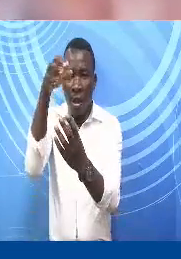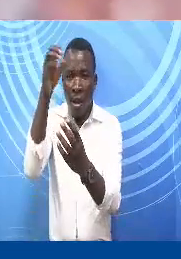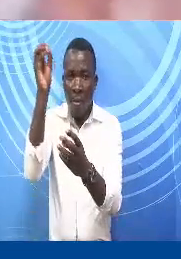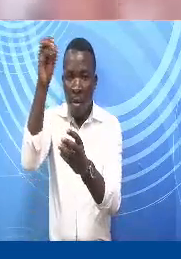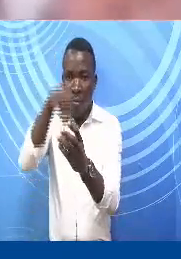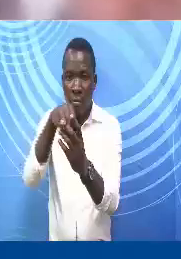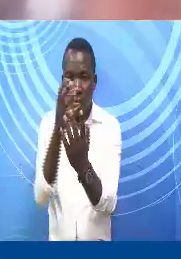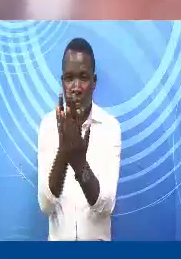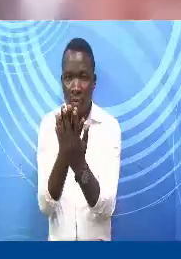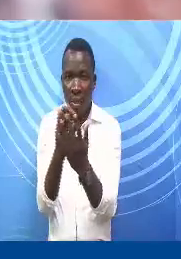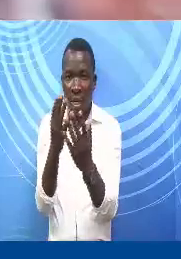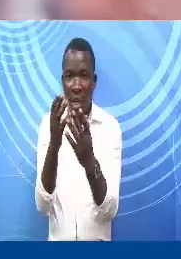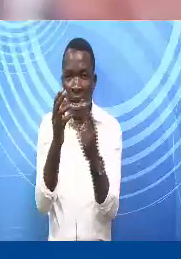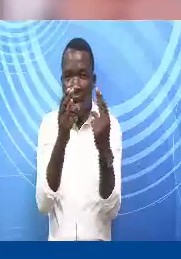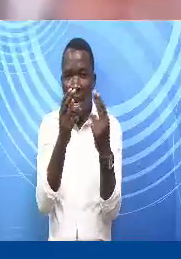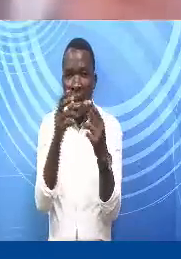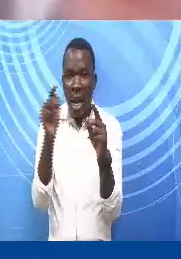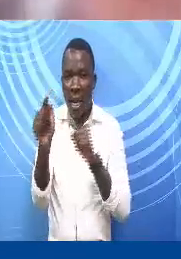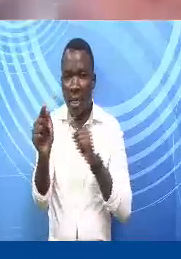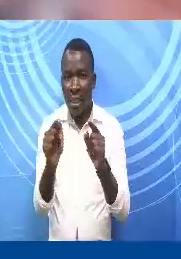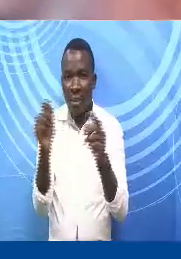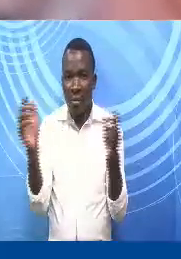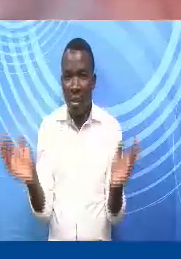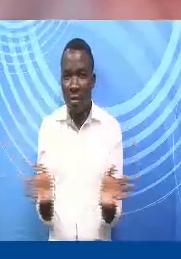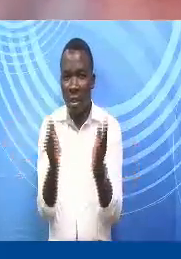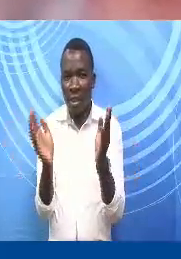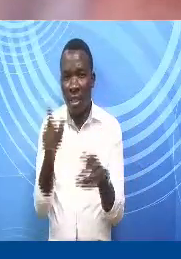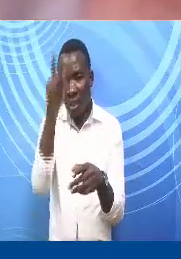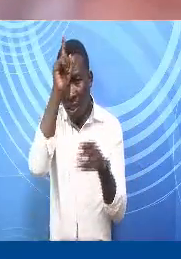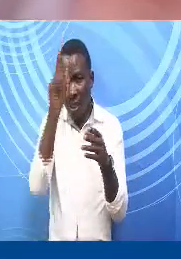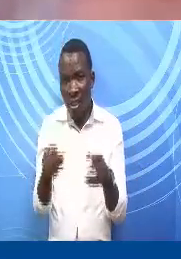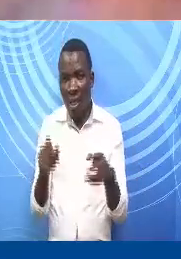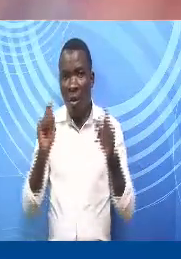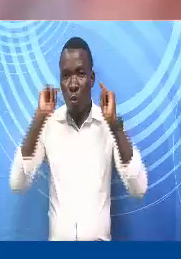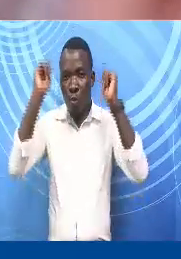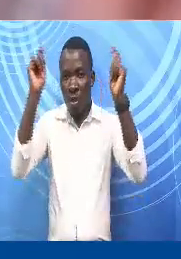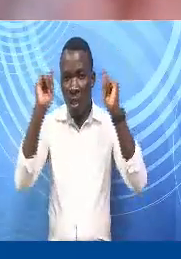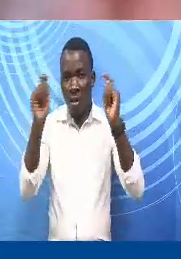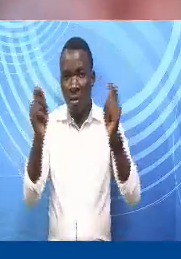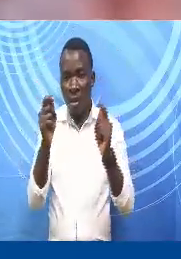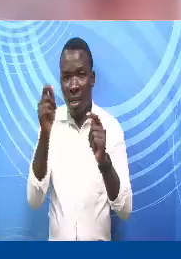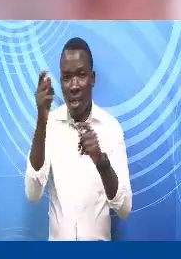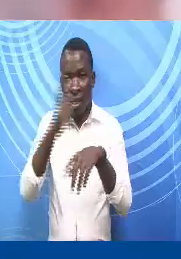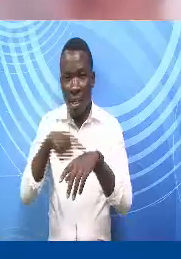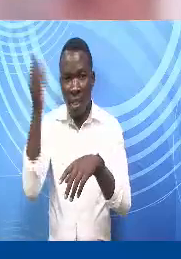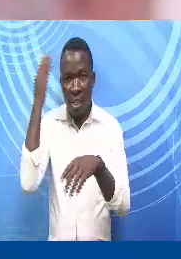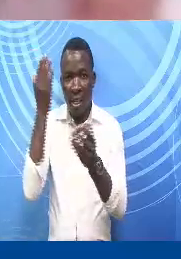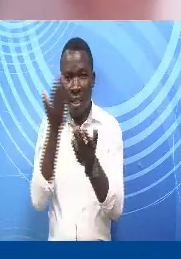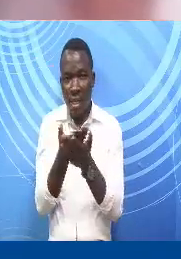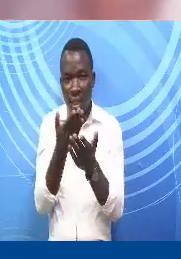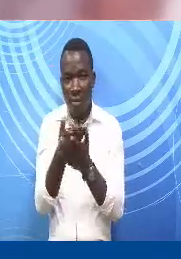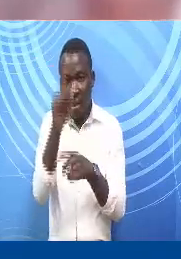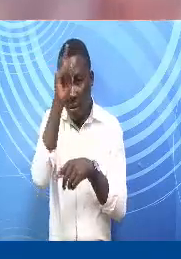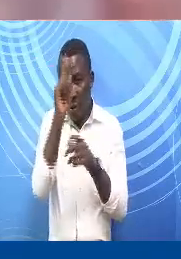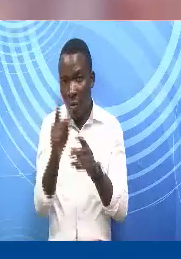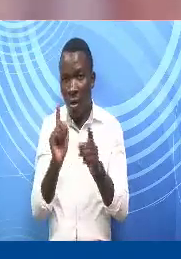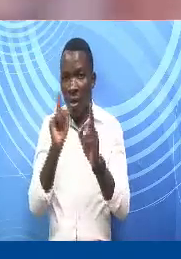abaturage kwigaragambya. Uyu mugabo wo mu itorero rya Moravian aherutse gusaba abaturage kujya mu mihanda basaba